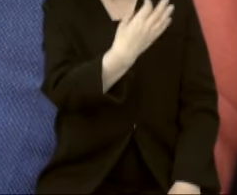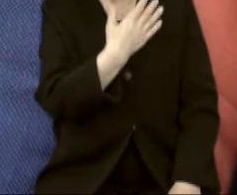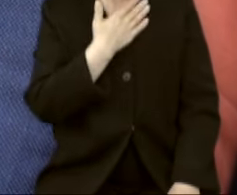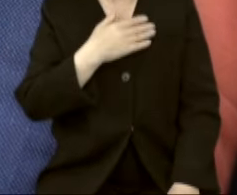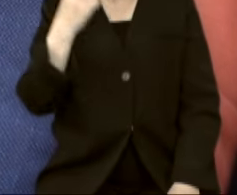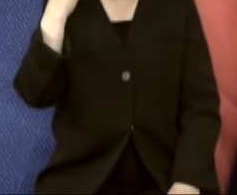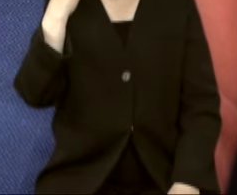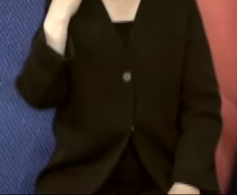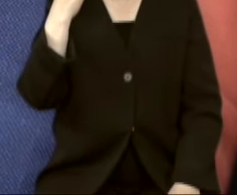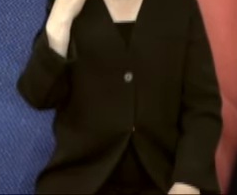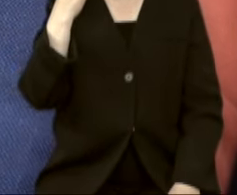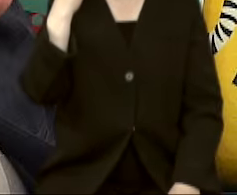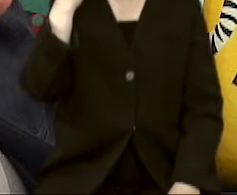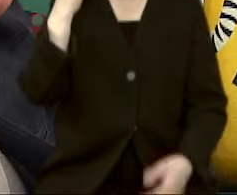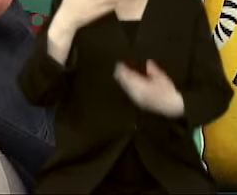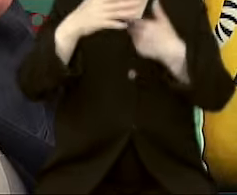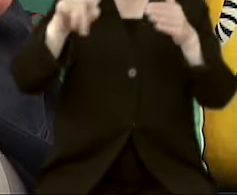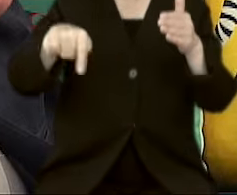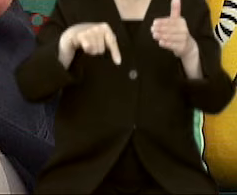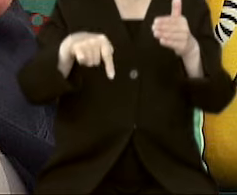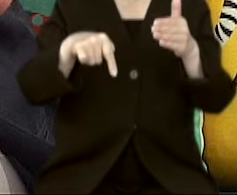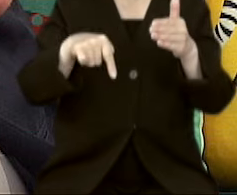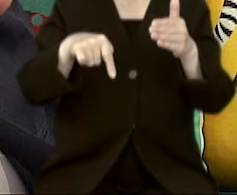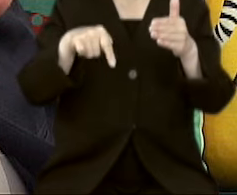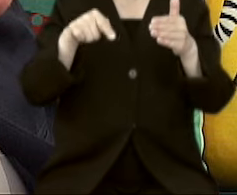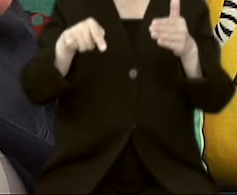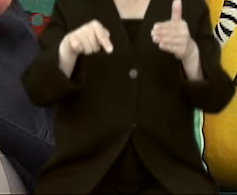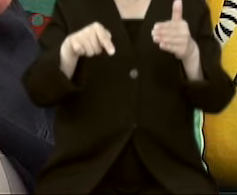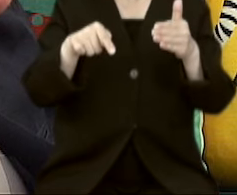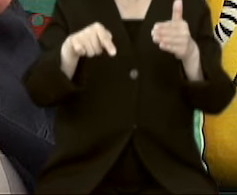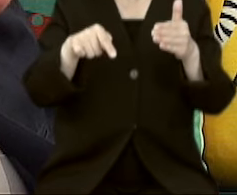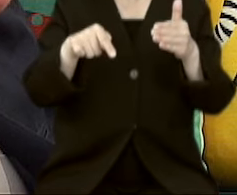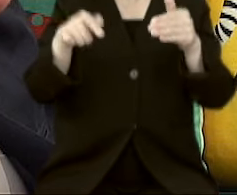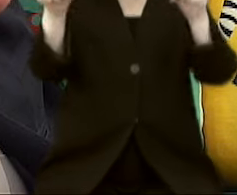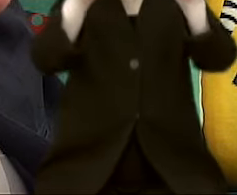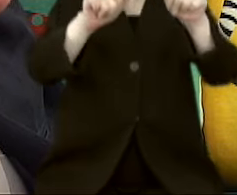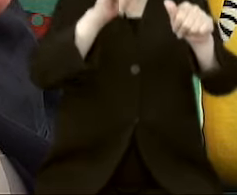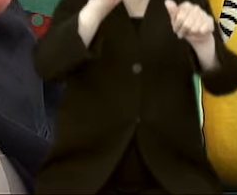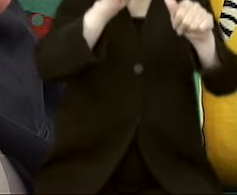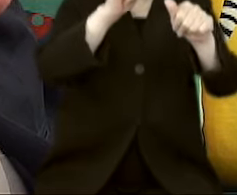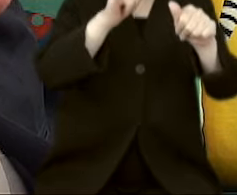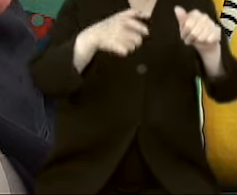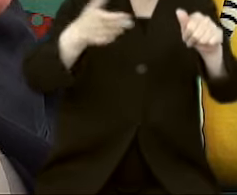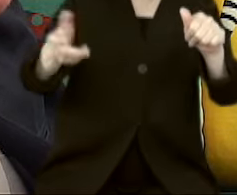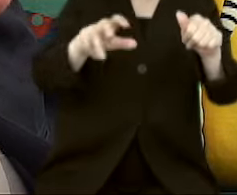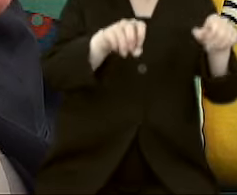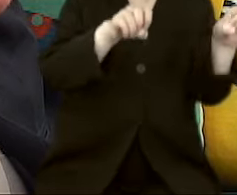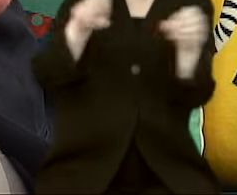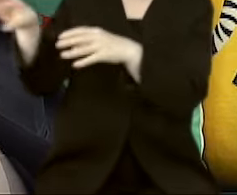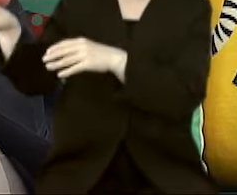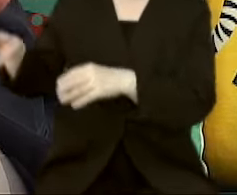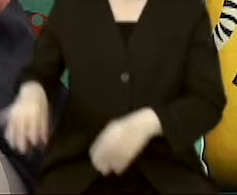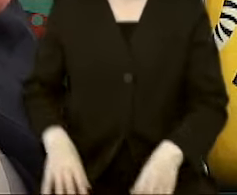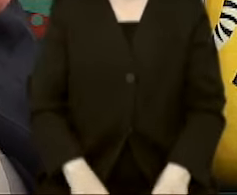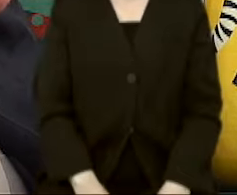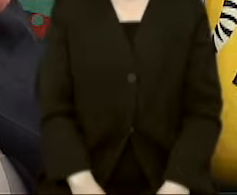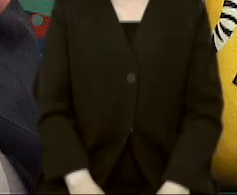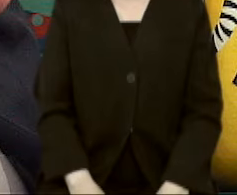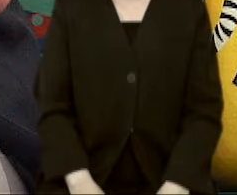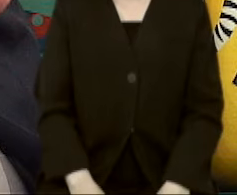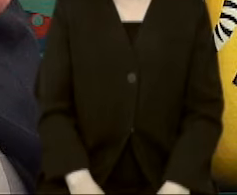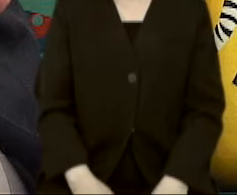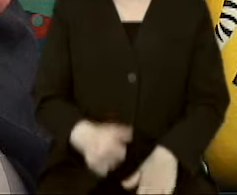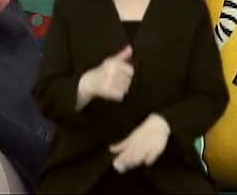나서 방 안에 그냥 그 무산을 데리고 가서 호수에 던져졌어요. 그 다음에